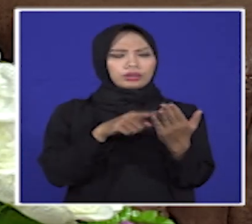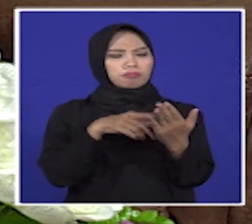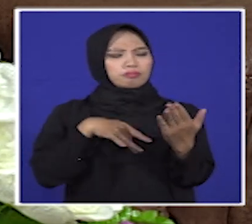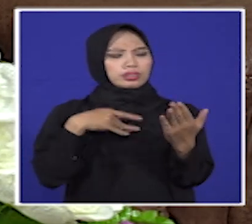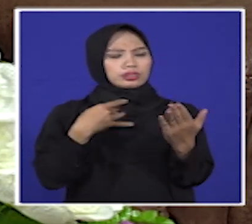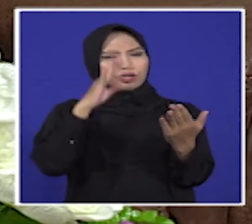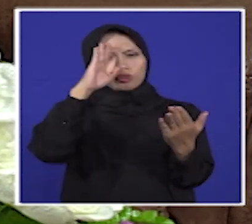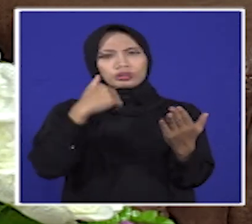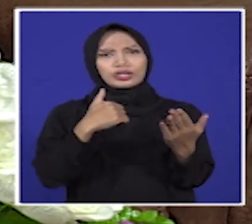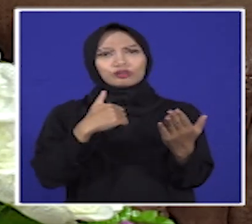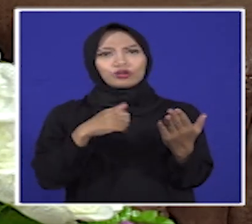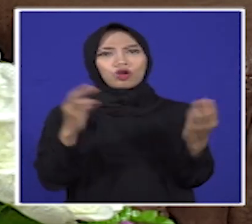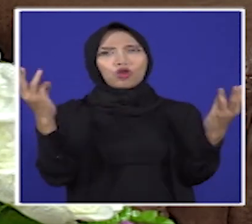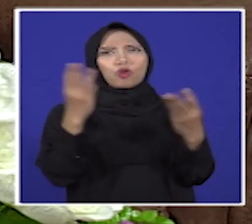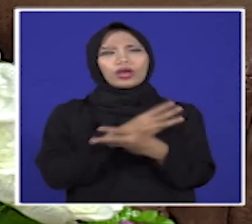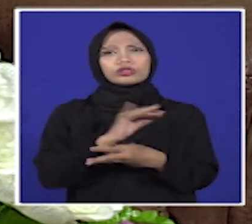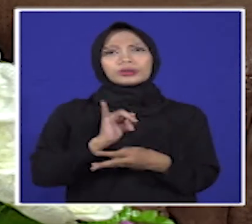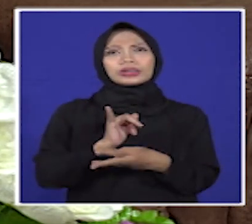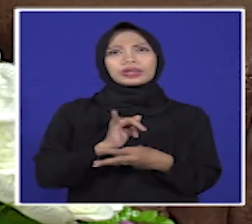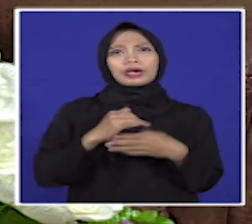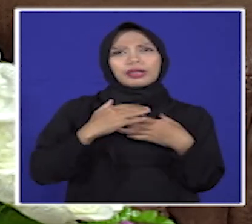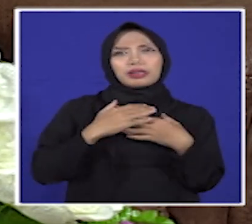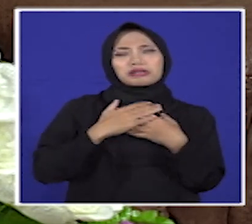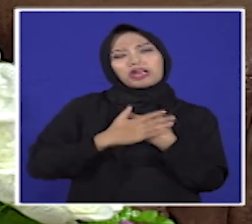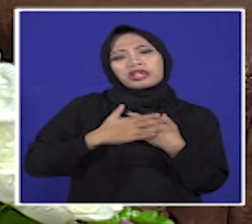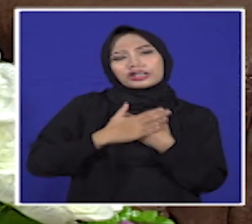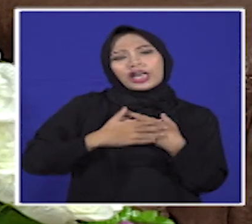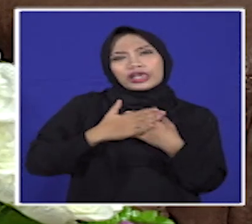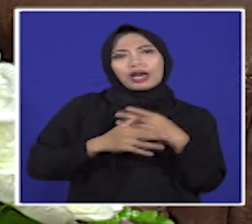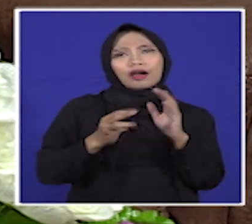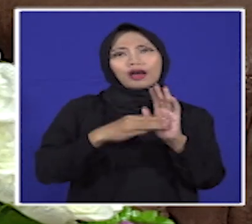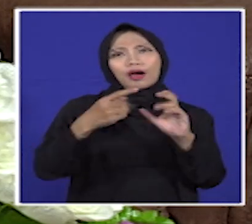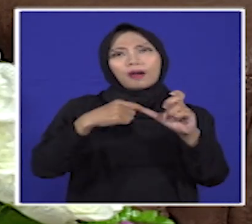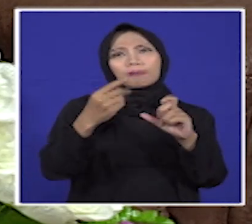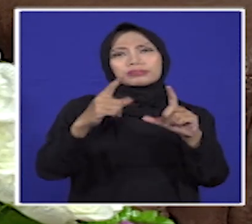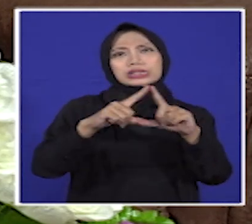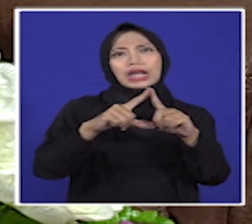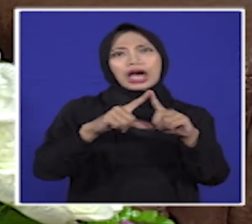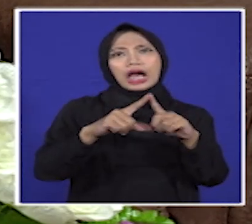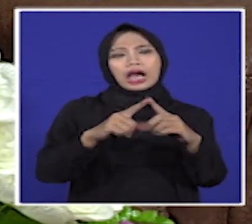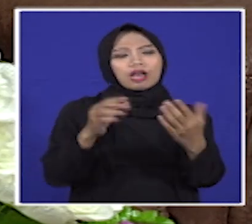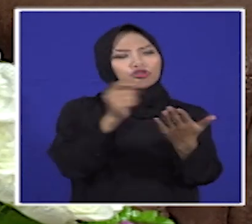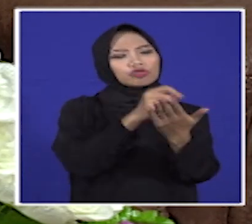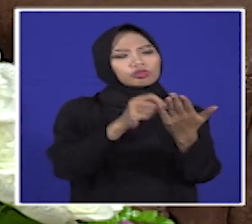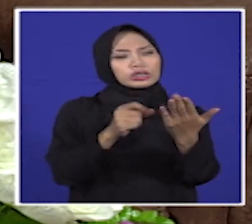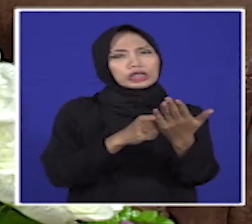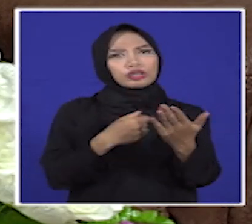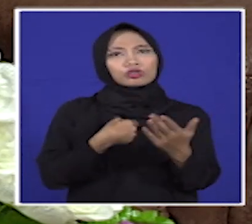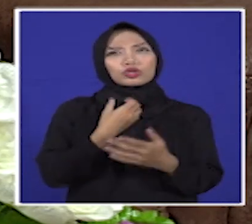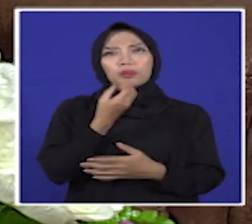maksudnya ada yang gitu buat kembali lagi gitu, kembali lagi bahkan untuk menikah